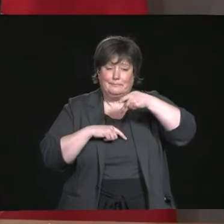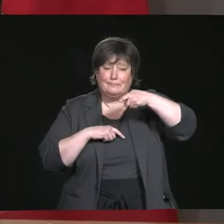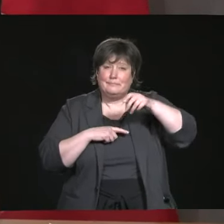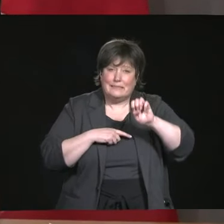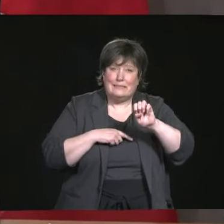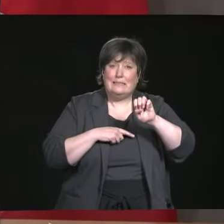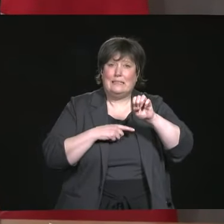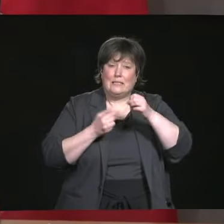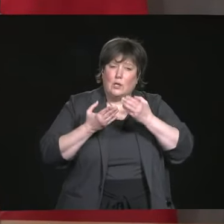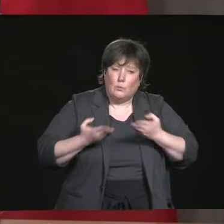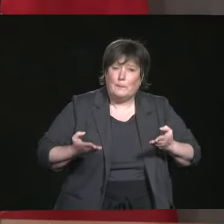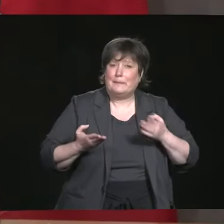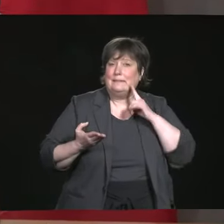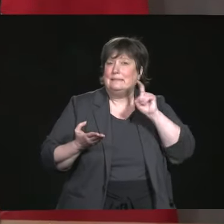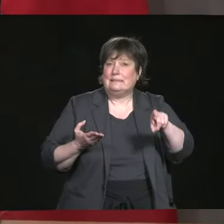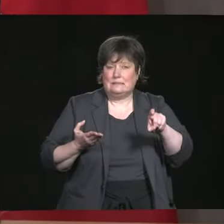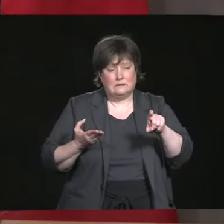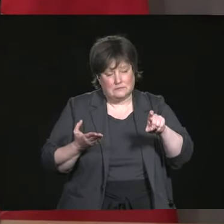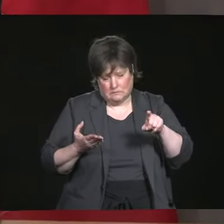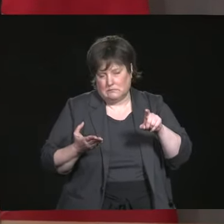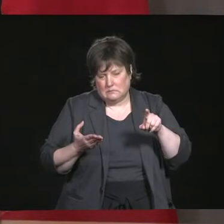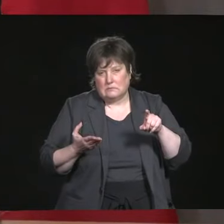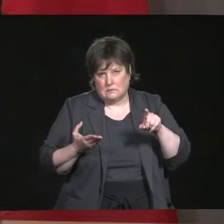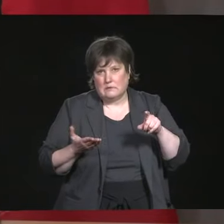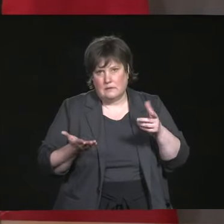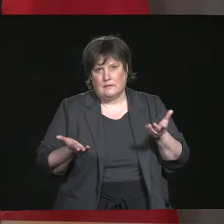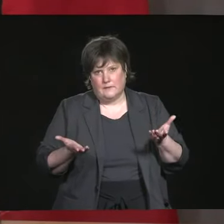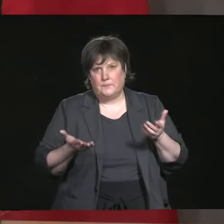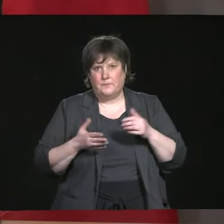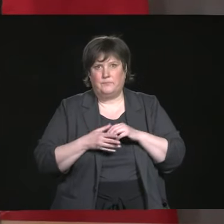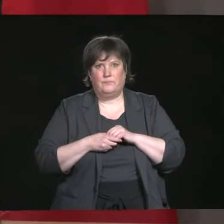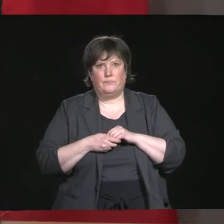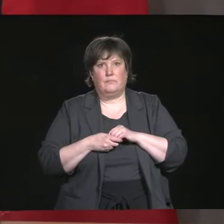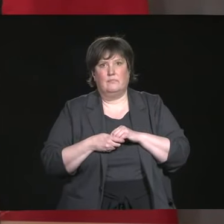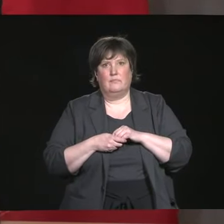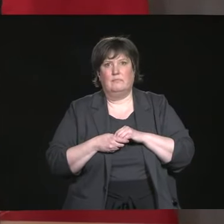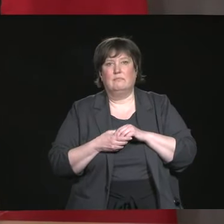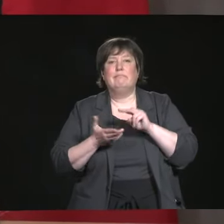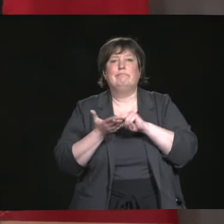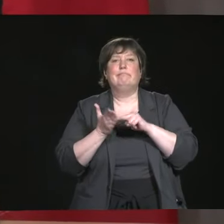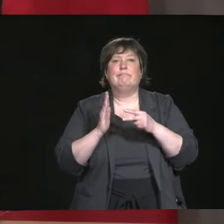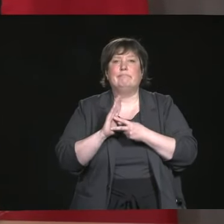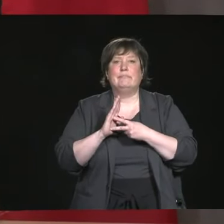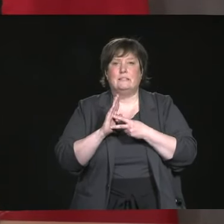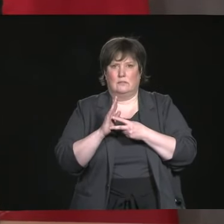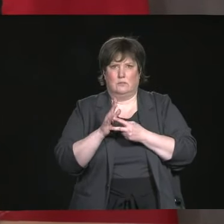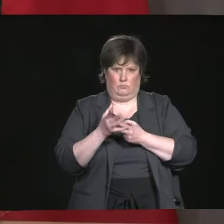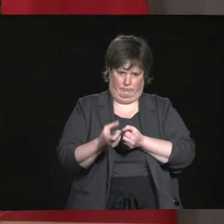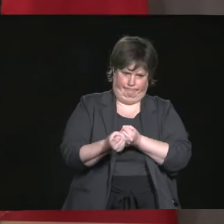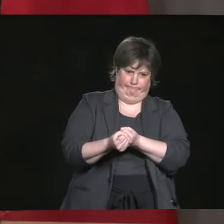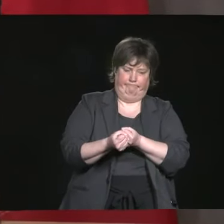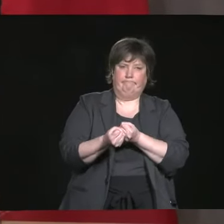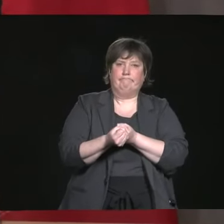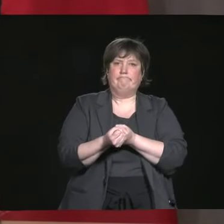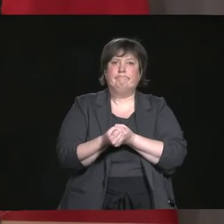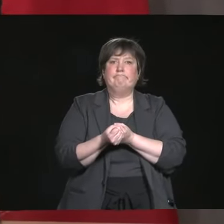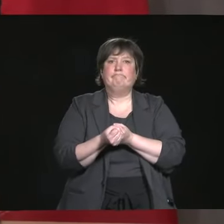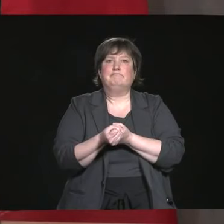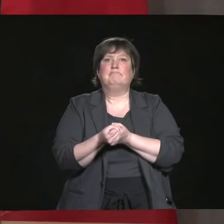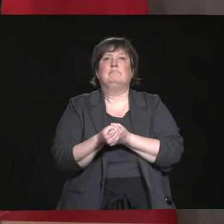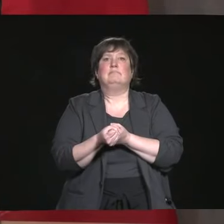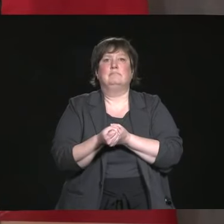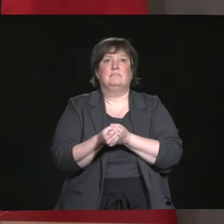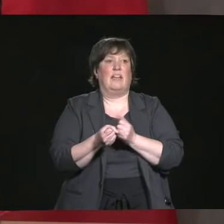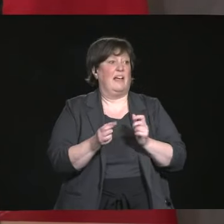en appui aux travaux et aux opérations essentielles que font tous les gouvernements des provinces, incluant celui du gouvernement du Québec, parce que